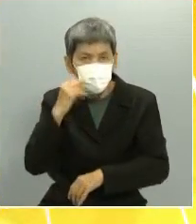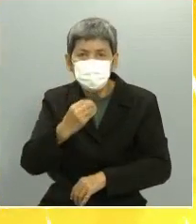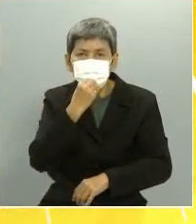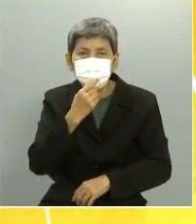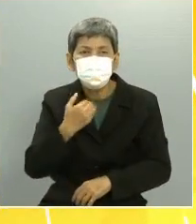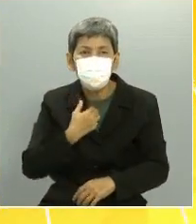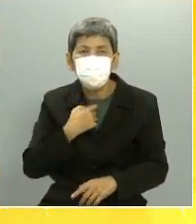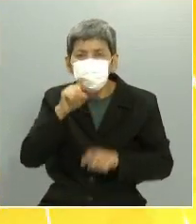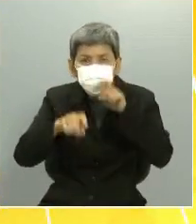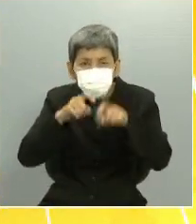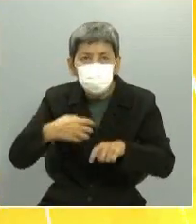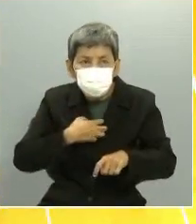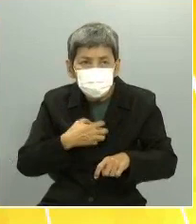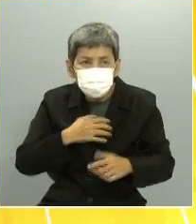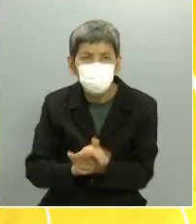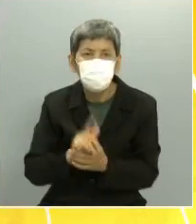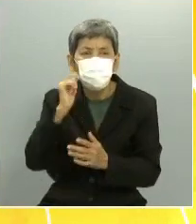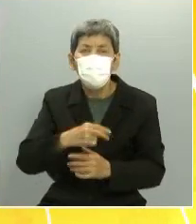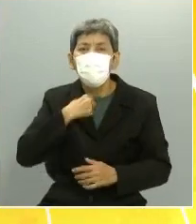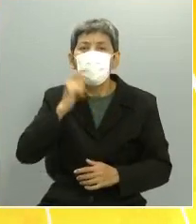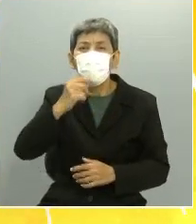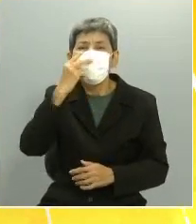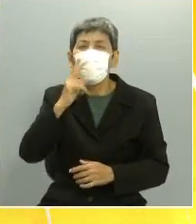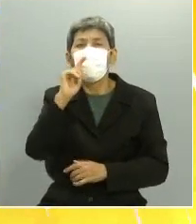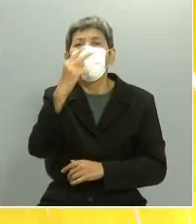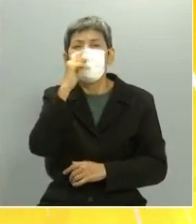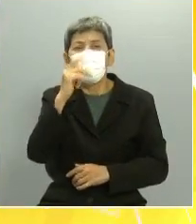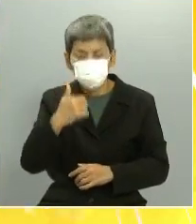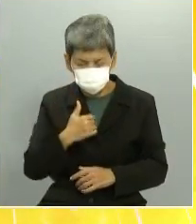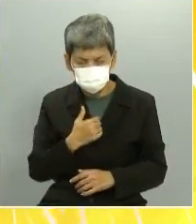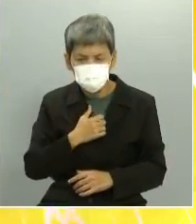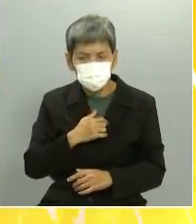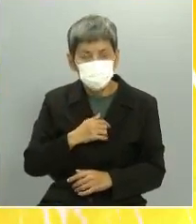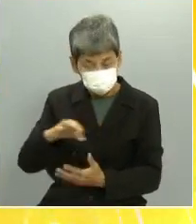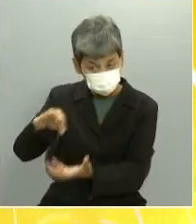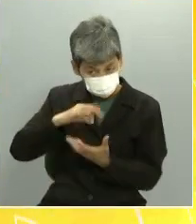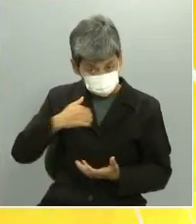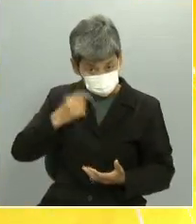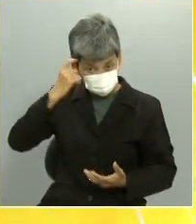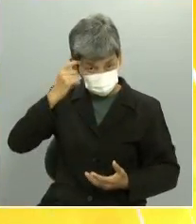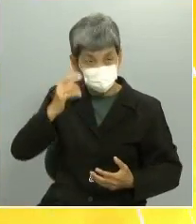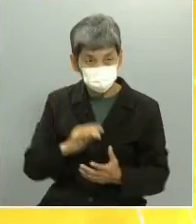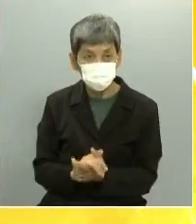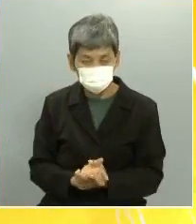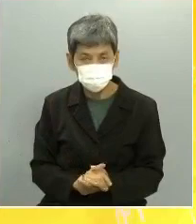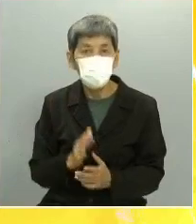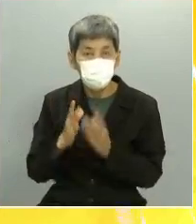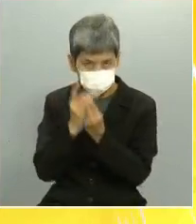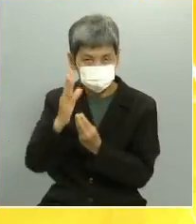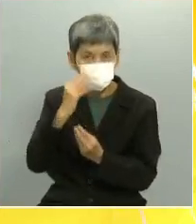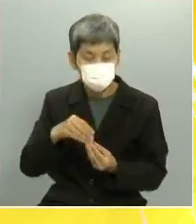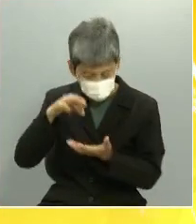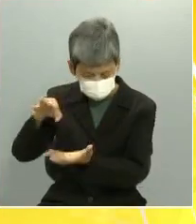ปิ้งผมแม่มองแม่ดูข่าวบอกเดี๋ยวส่งให้หน่อยบอกว่าวันนี้เขาไม่มีเดี๋ยวรออาทิตย์หน้าเดี๋ยวจัด